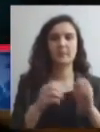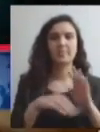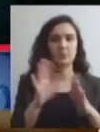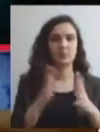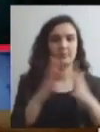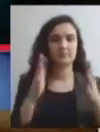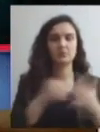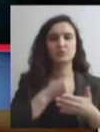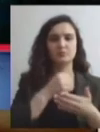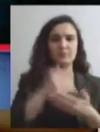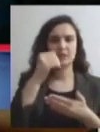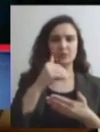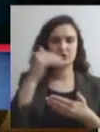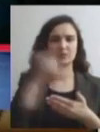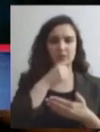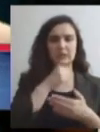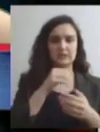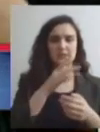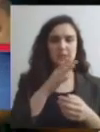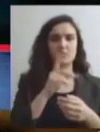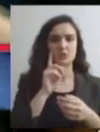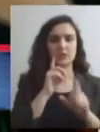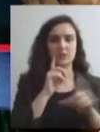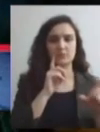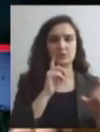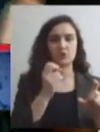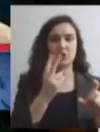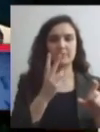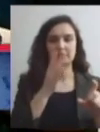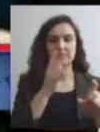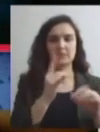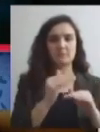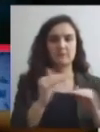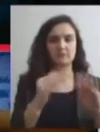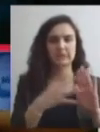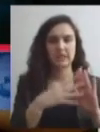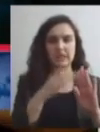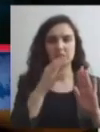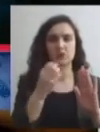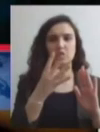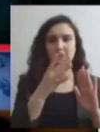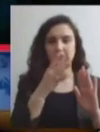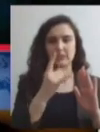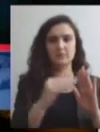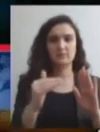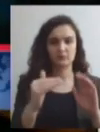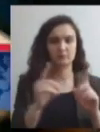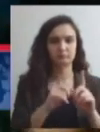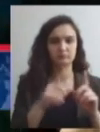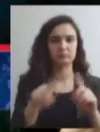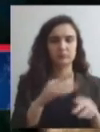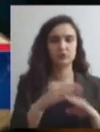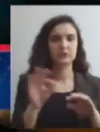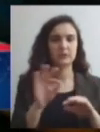ასაკი ფიქსირდება, ანუ მოზარდებში. 12 წლის ბავშვი, 9 წლის, 14 წლის ბავშვიც კი, რაც არის